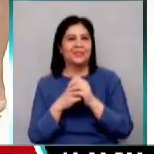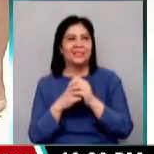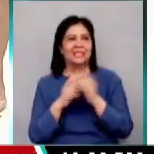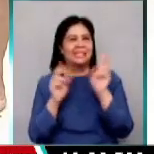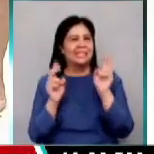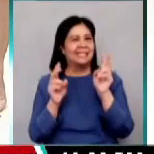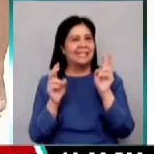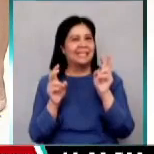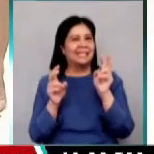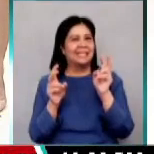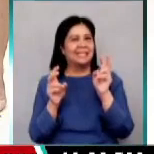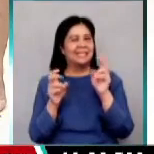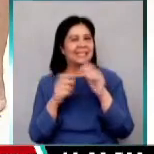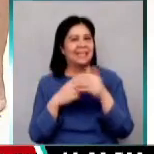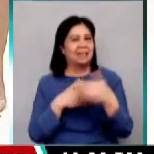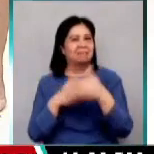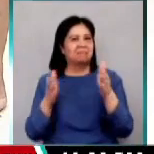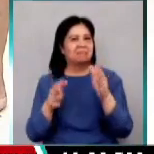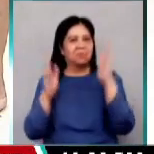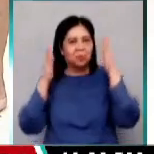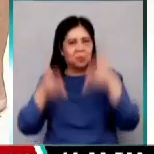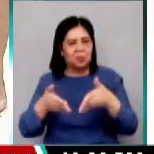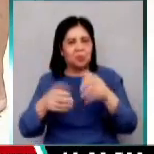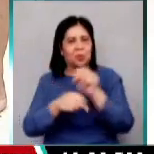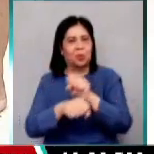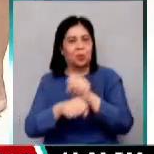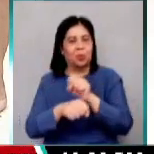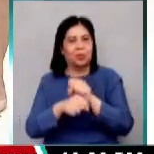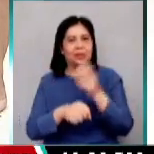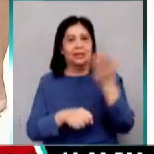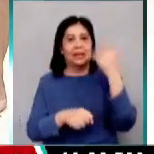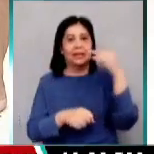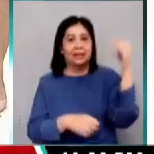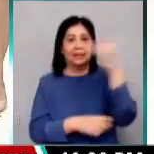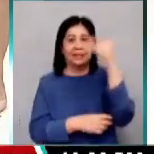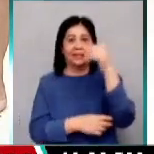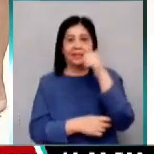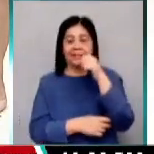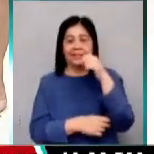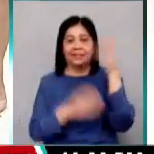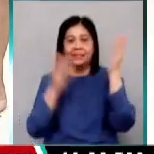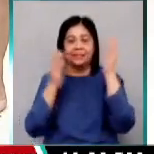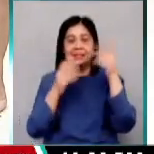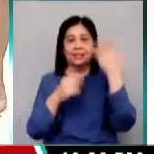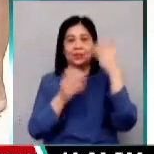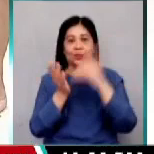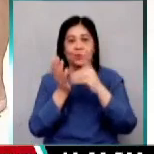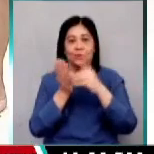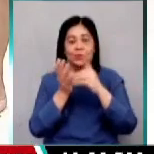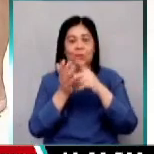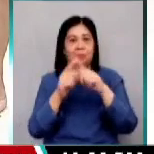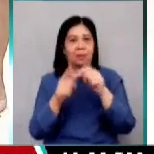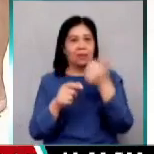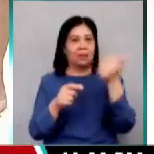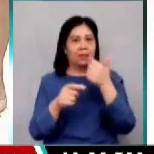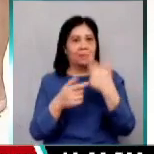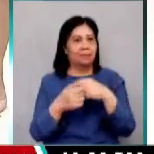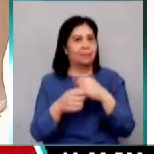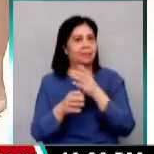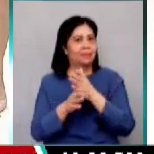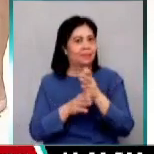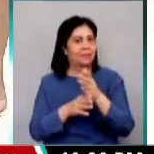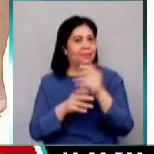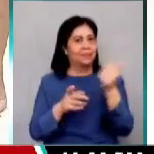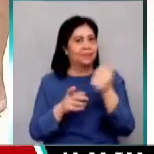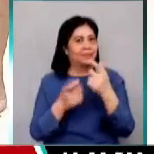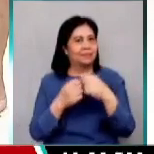nagpapakahon sa trabaho nila. Tulad ng isang dating flight attendant na naging doktor pero may iba pang kina-career na nagpapaalala